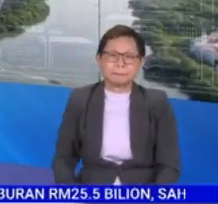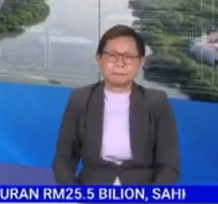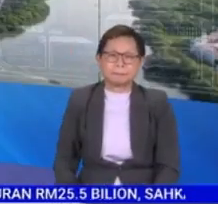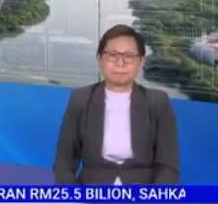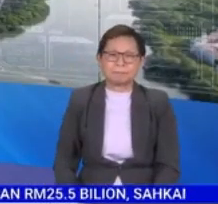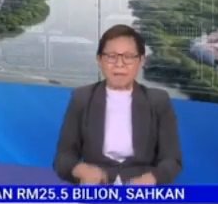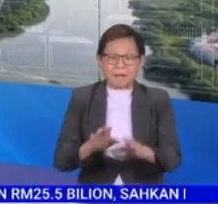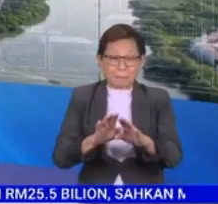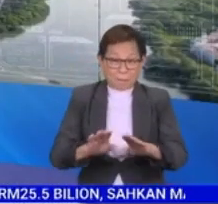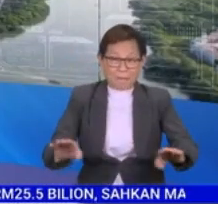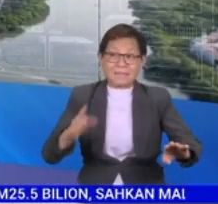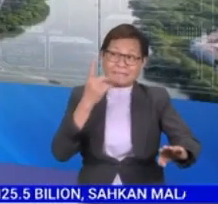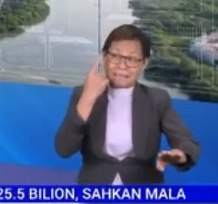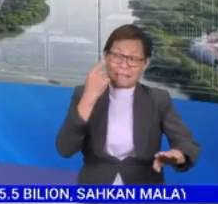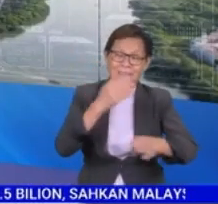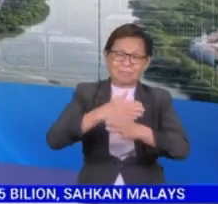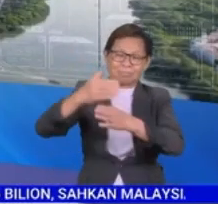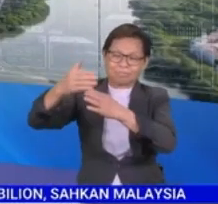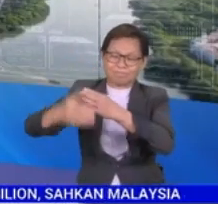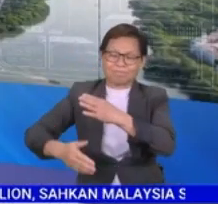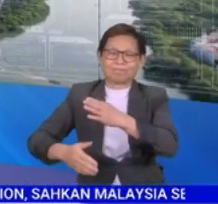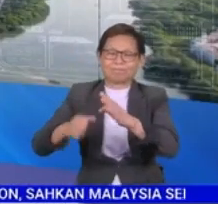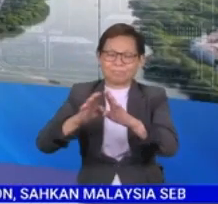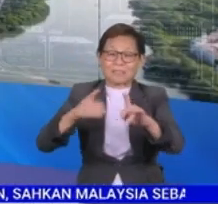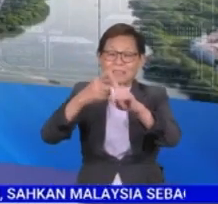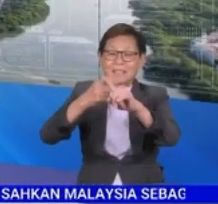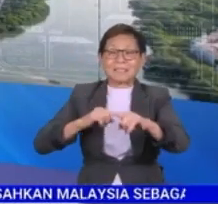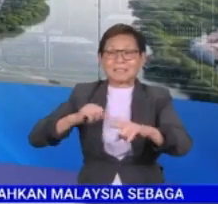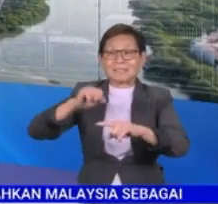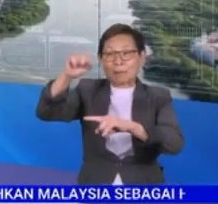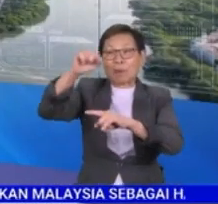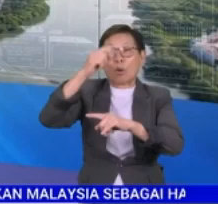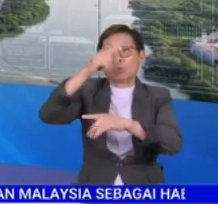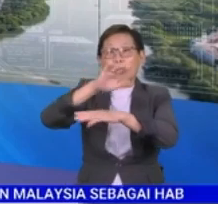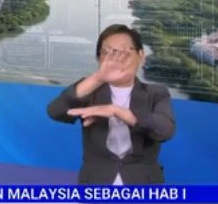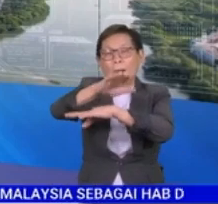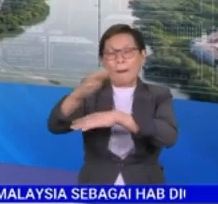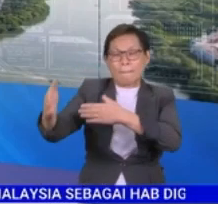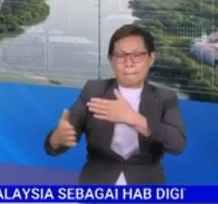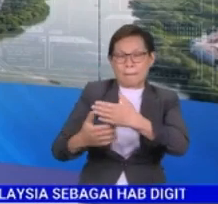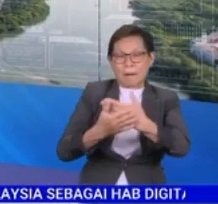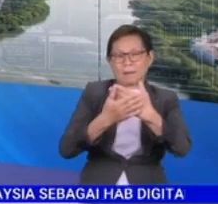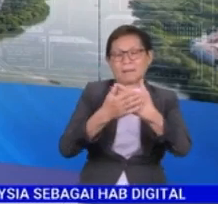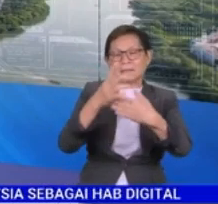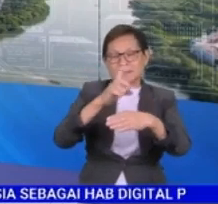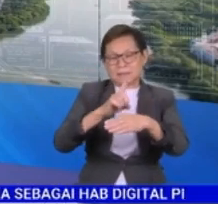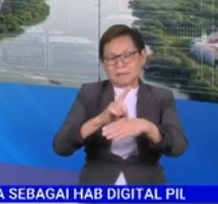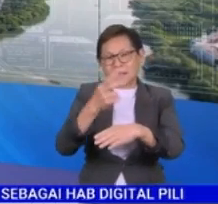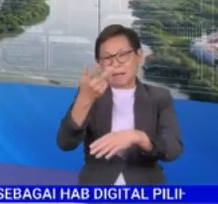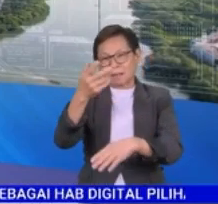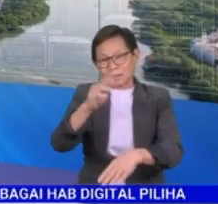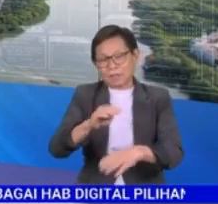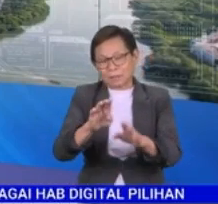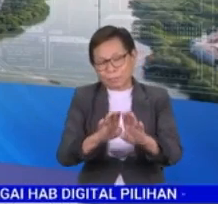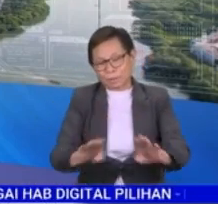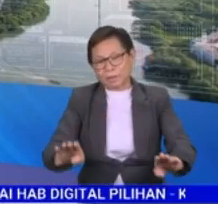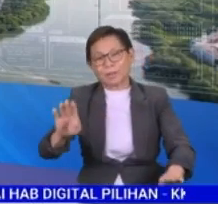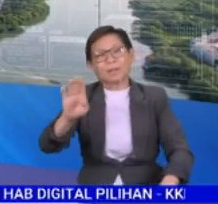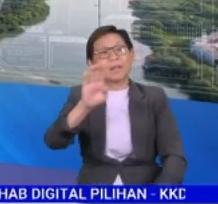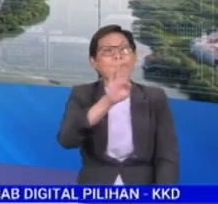baik paparan tadi mengakhiri perkembangan dari Sabak untuk petang ini kembali bersama dia nawai di angkasa Puri dengan berita